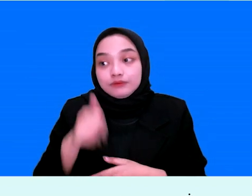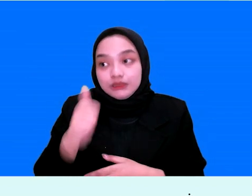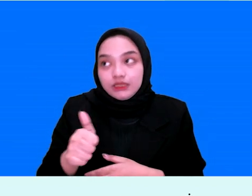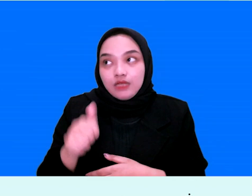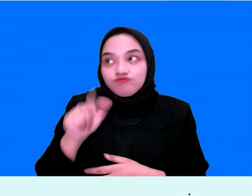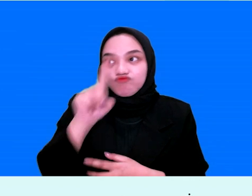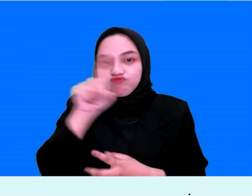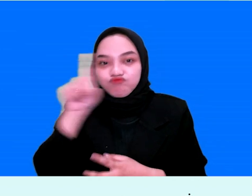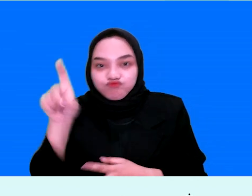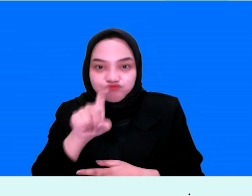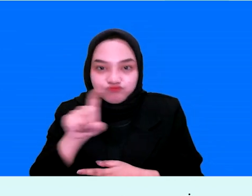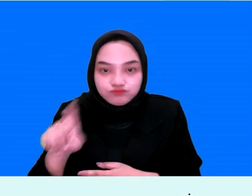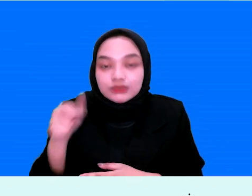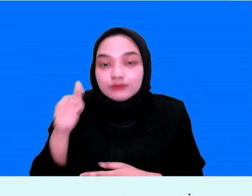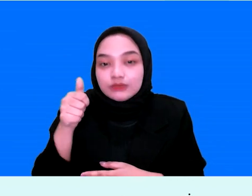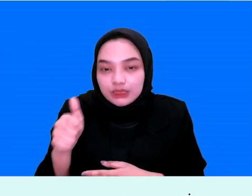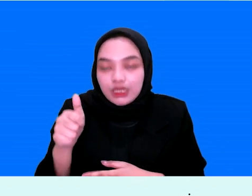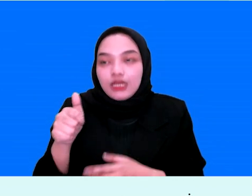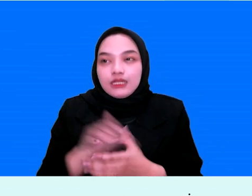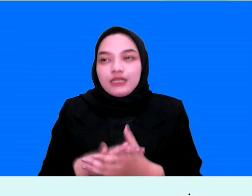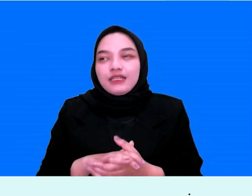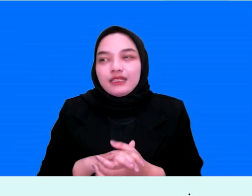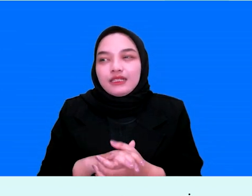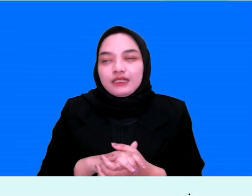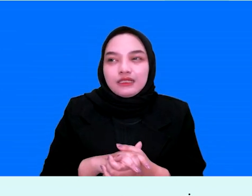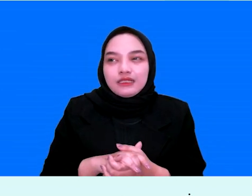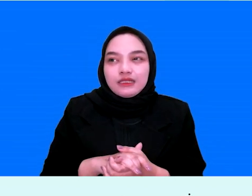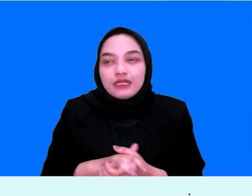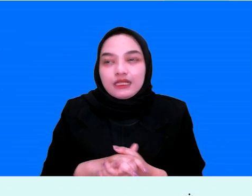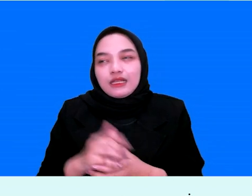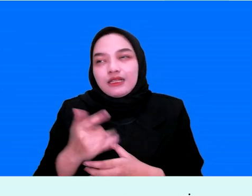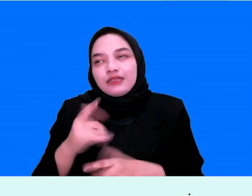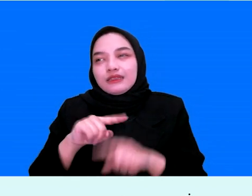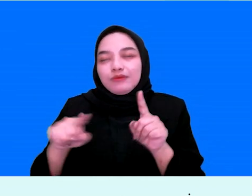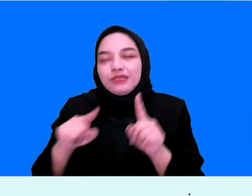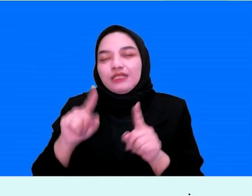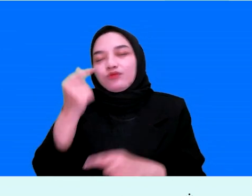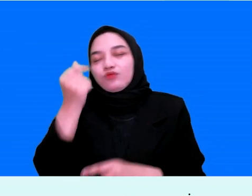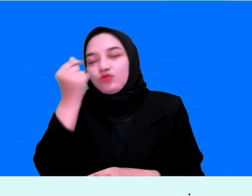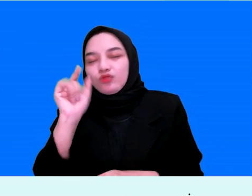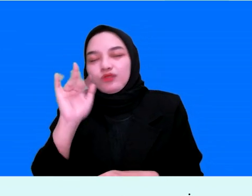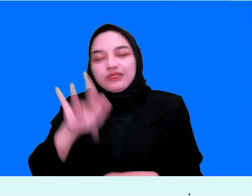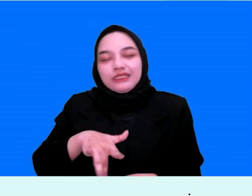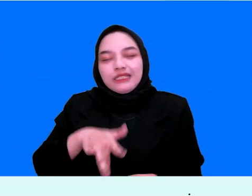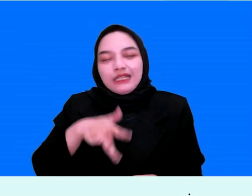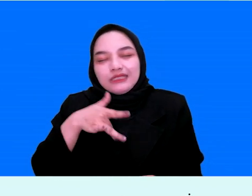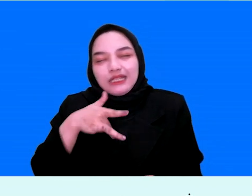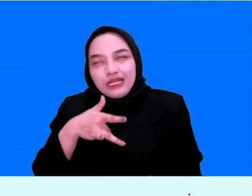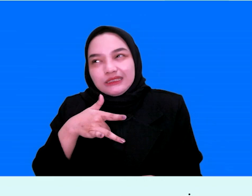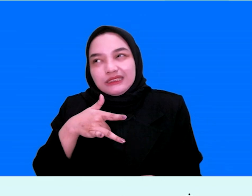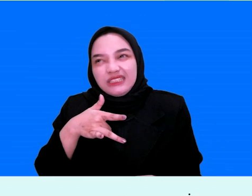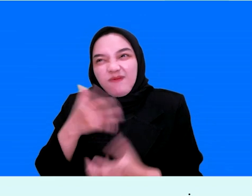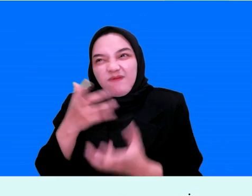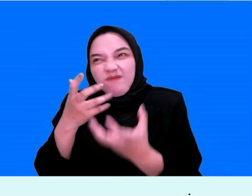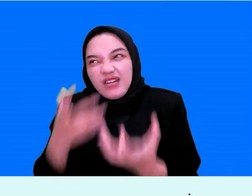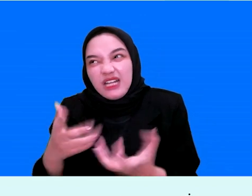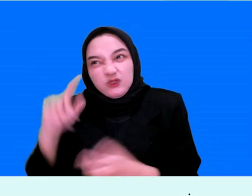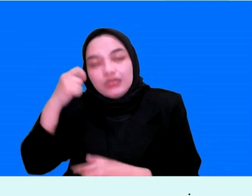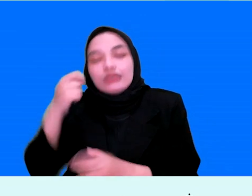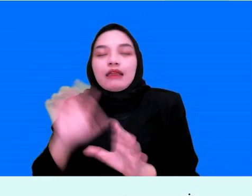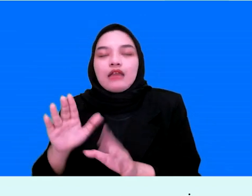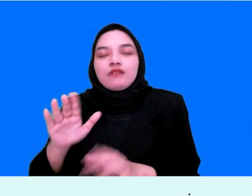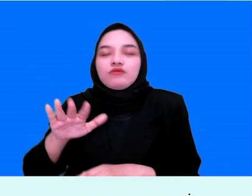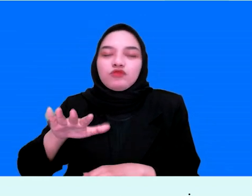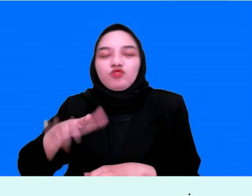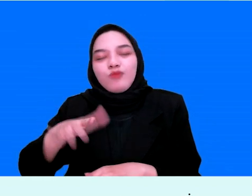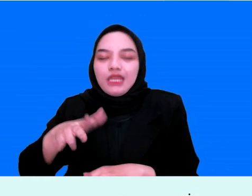operable antara inoperable dan unperceivable, atau di saat diindrakannya itu tidak terlalu begitu parah gitu ya. Nah, untuk